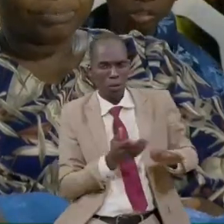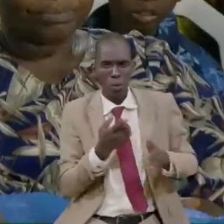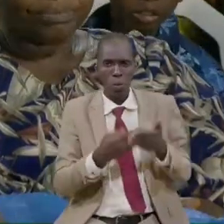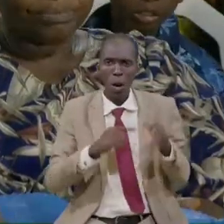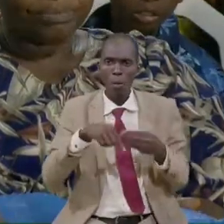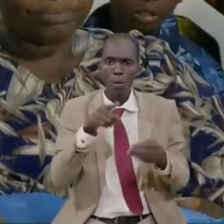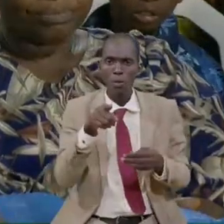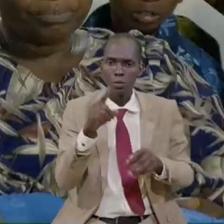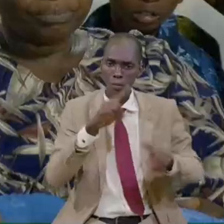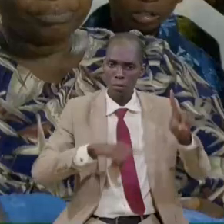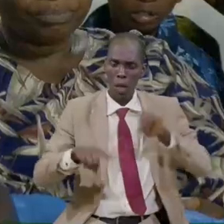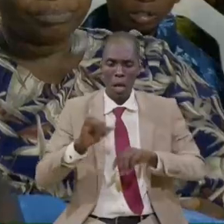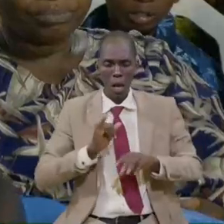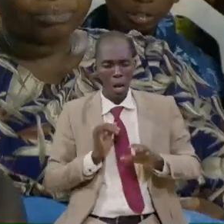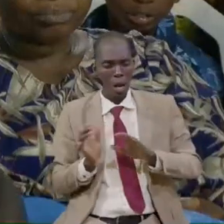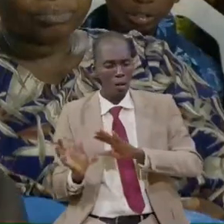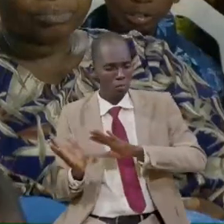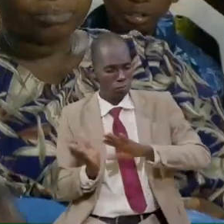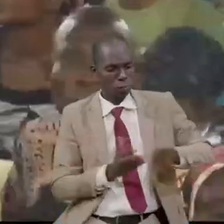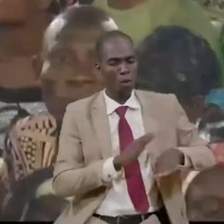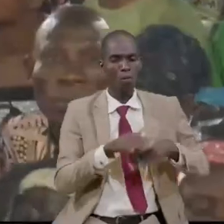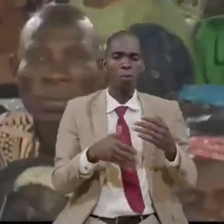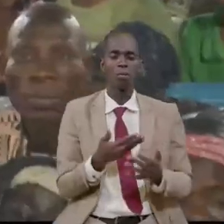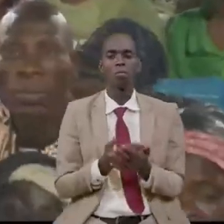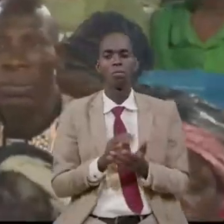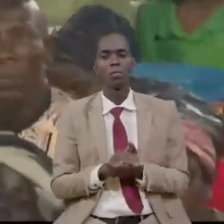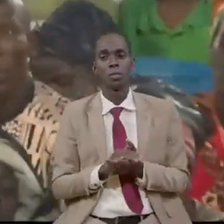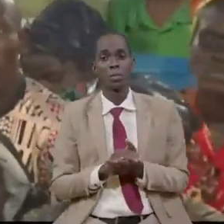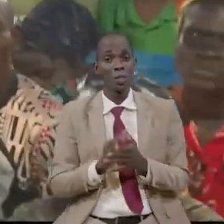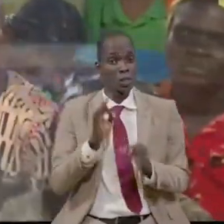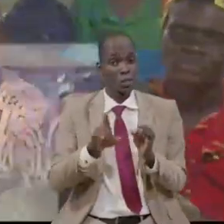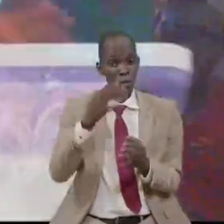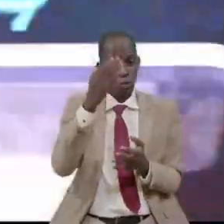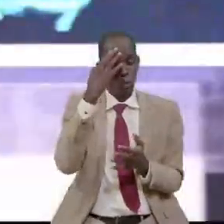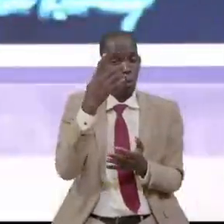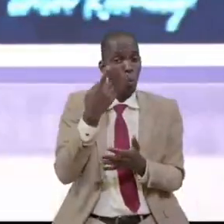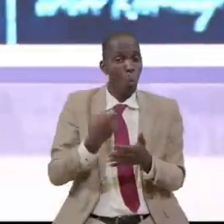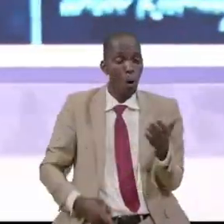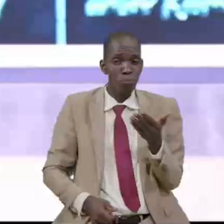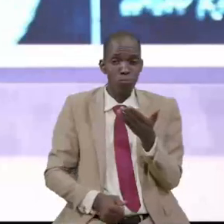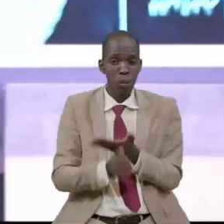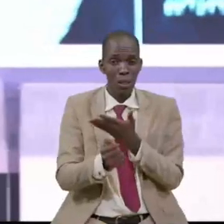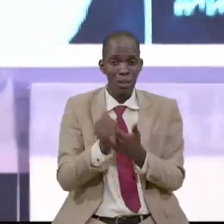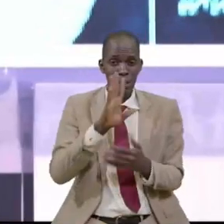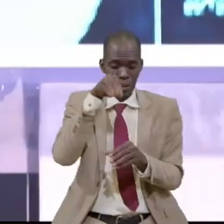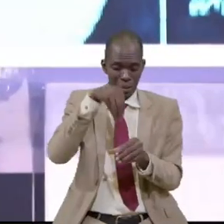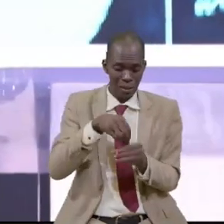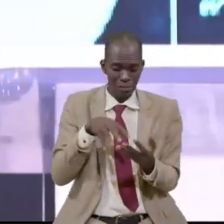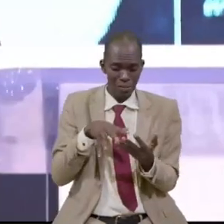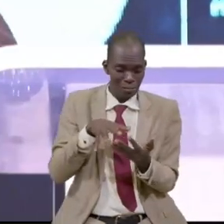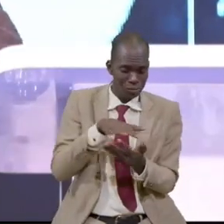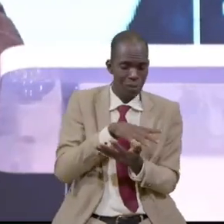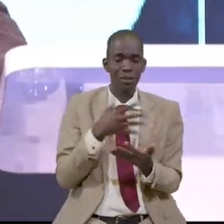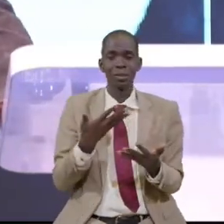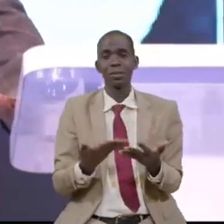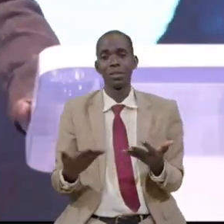vous savez ce que ces choses vont vous causer, ce que ces choses vont ôter de